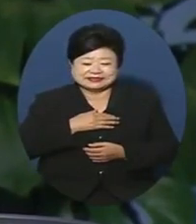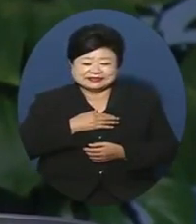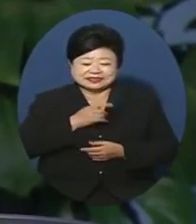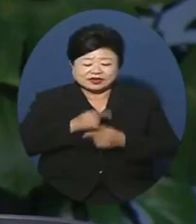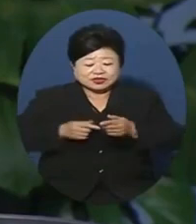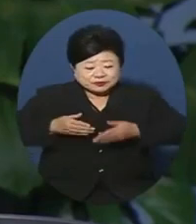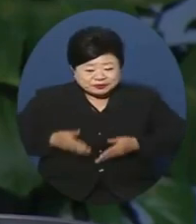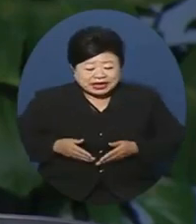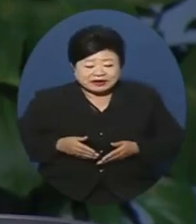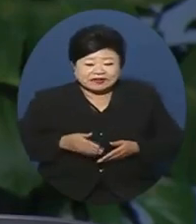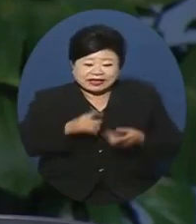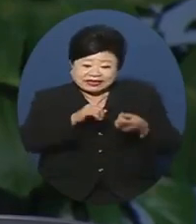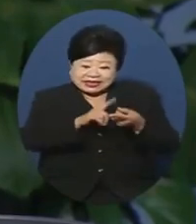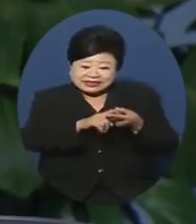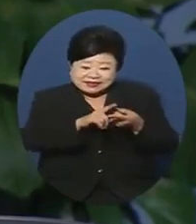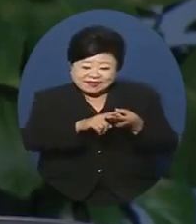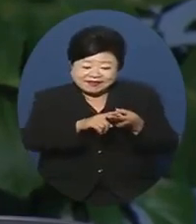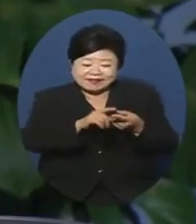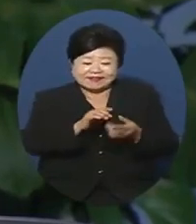중생해내는 것을